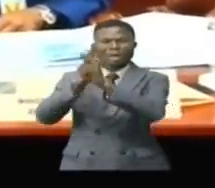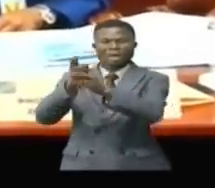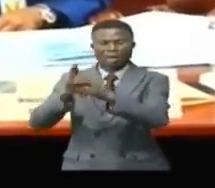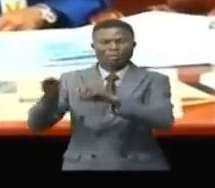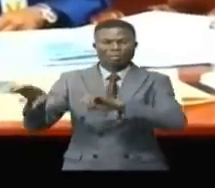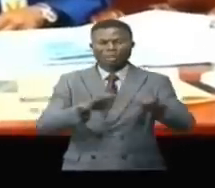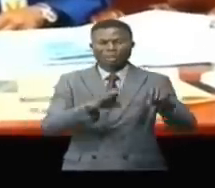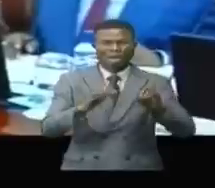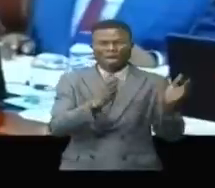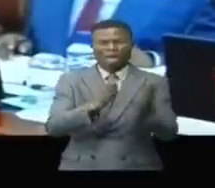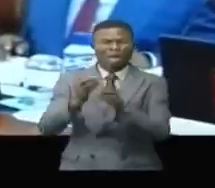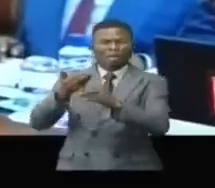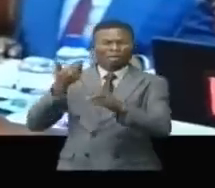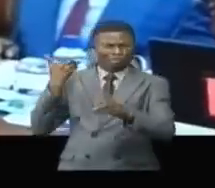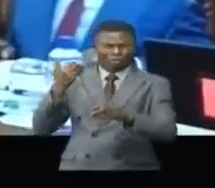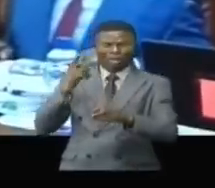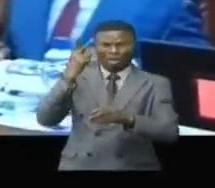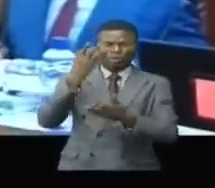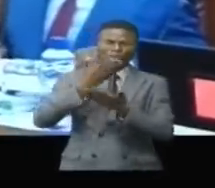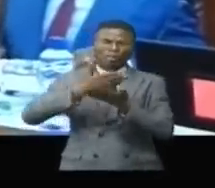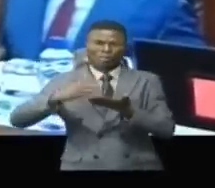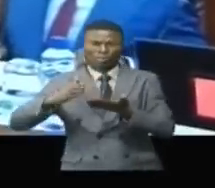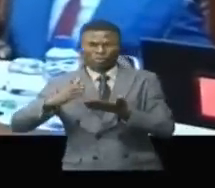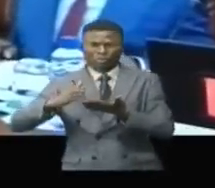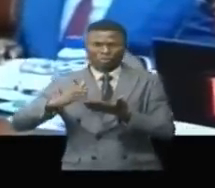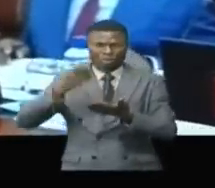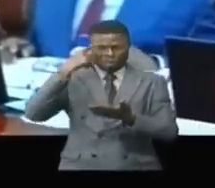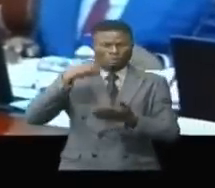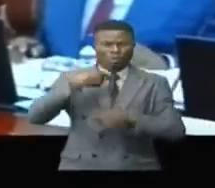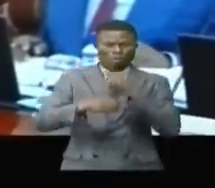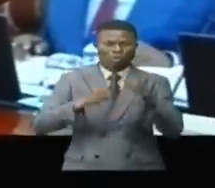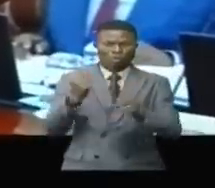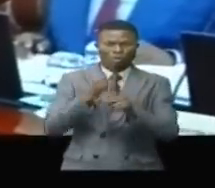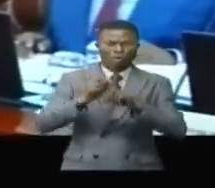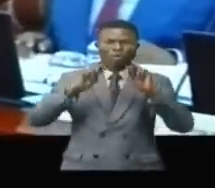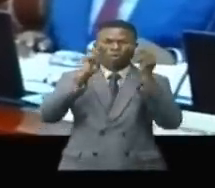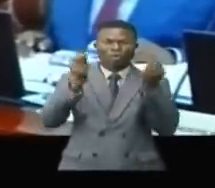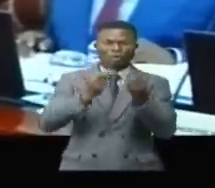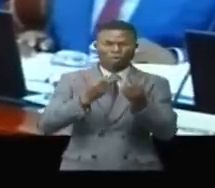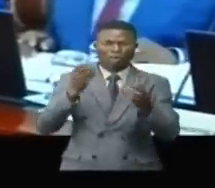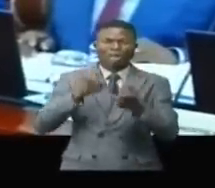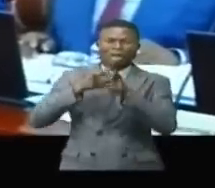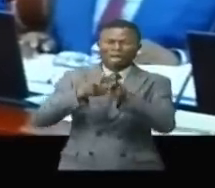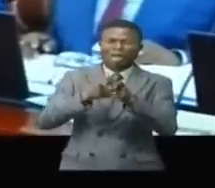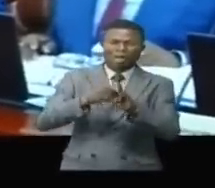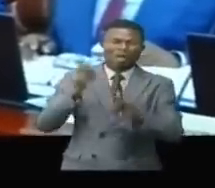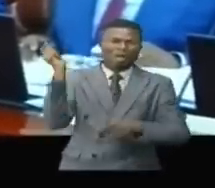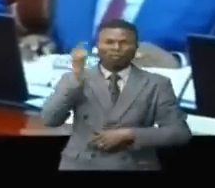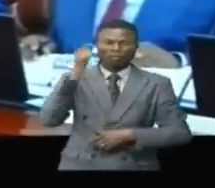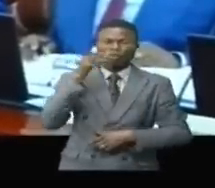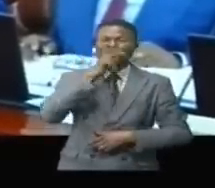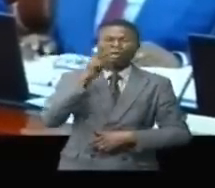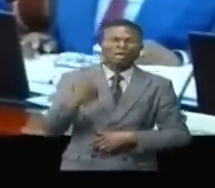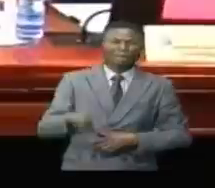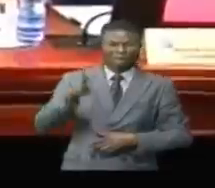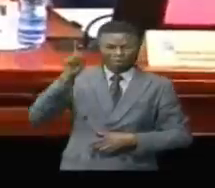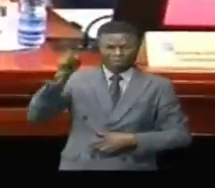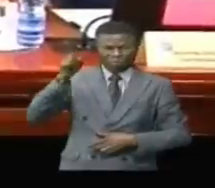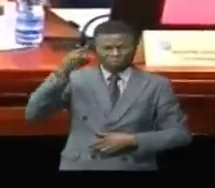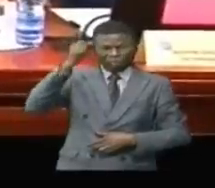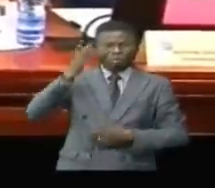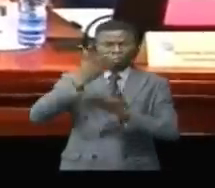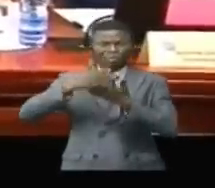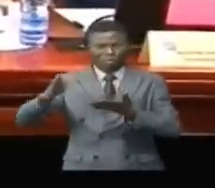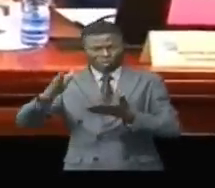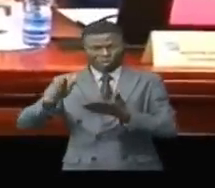activités préconisées en deux phases pour rendre opérationnelle l'usine de production des panneaux préfabriqués de Kisangani. La première phase